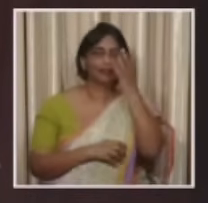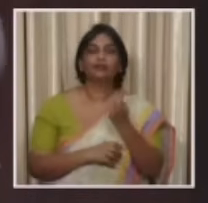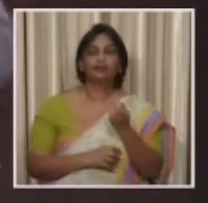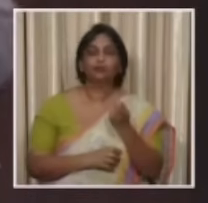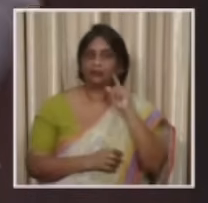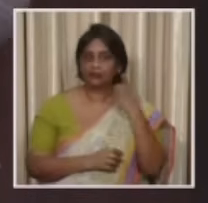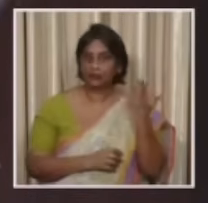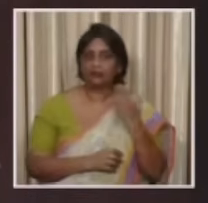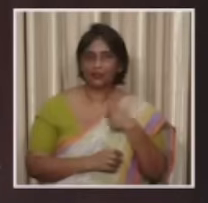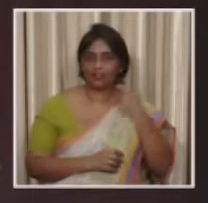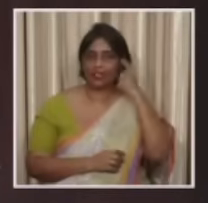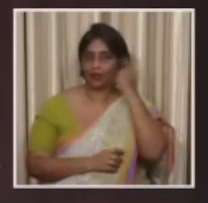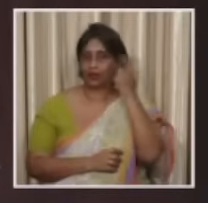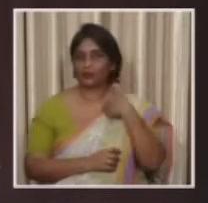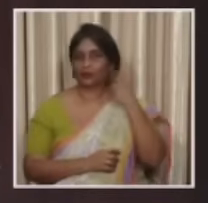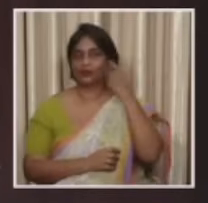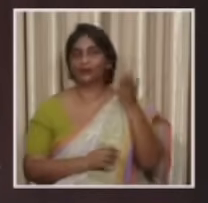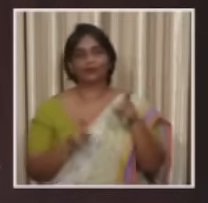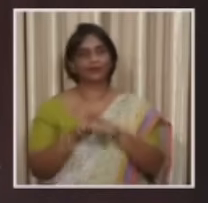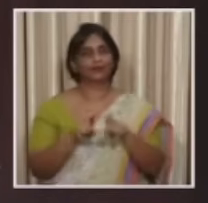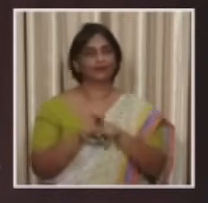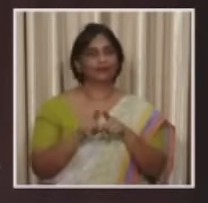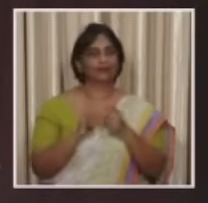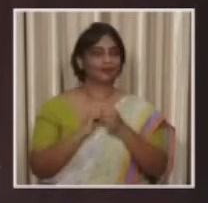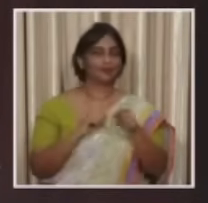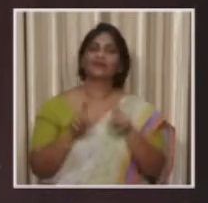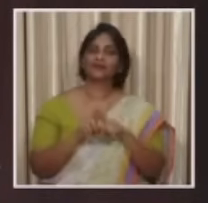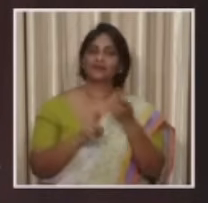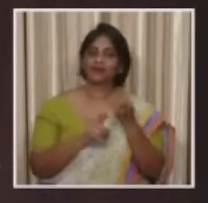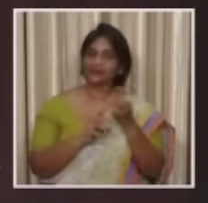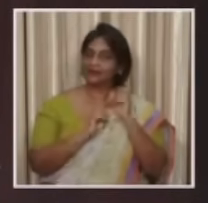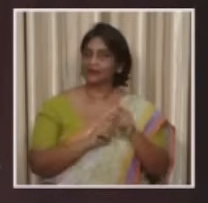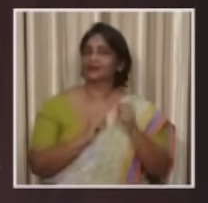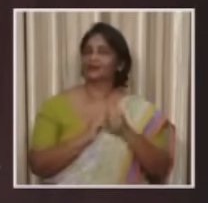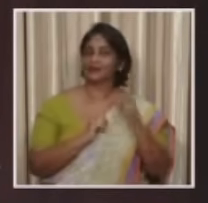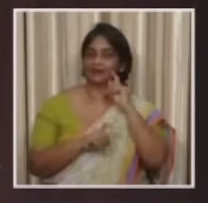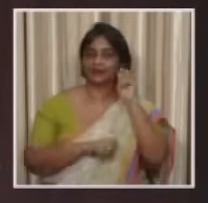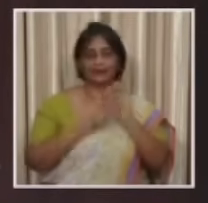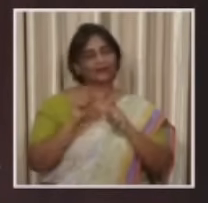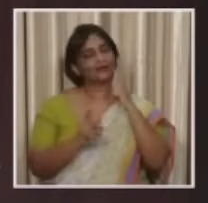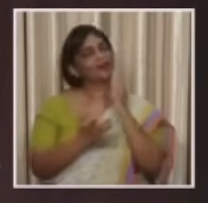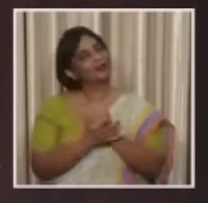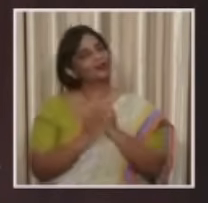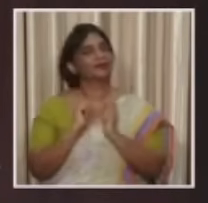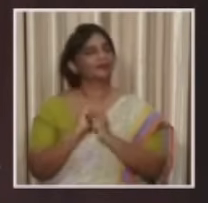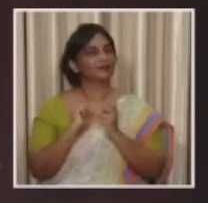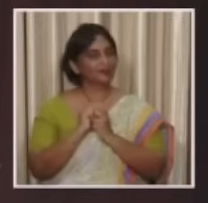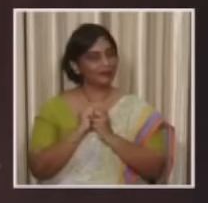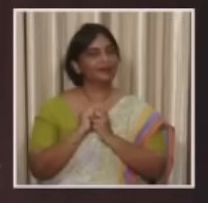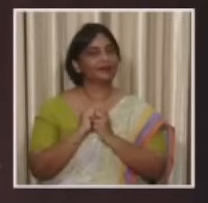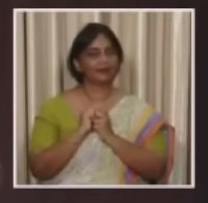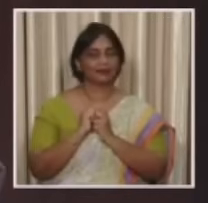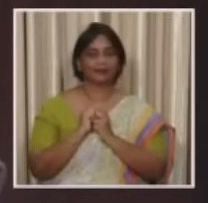දන්නද? මම හිතුවා දන්නවා කියලා. ඉතින් ඒ වගේ ගහනක් තියෙද්දී මිනිස්සු අමාරුවේ වැටලා ඉන්න වෙලාවේ,